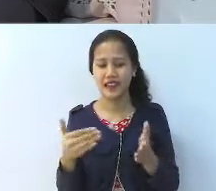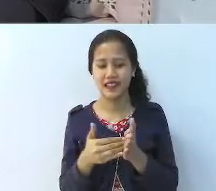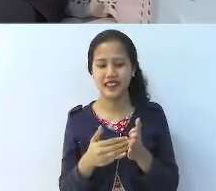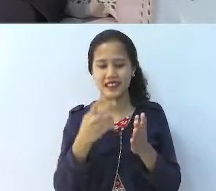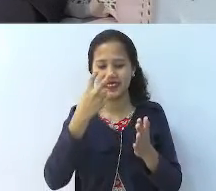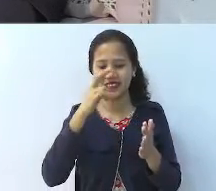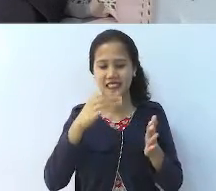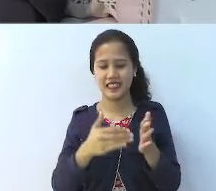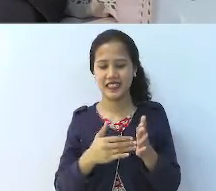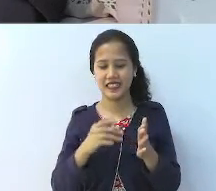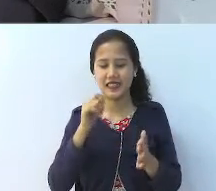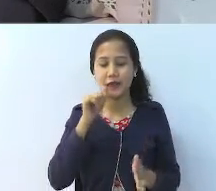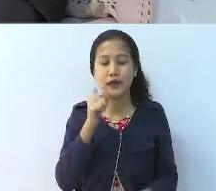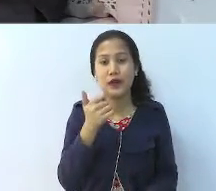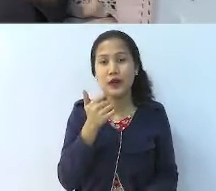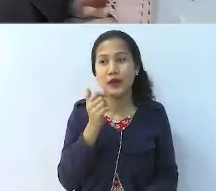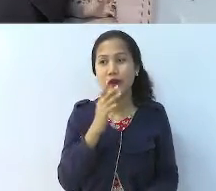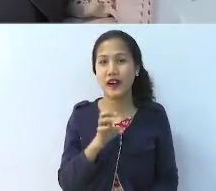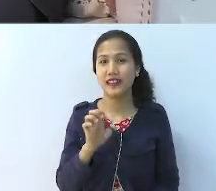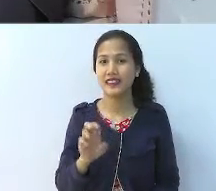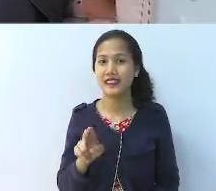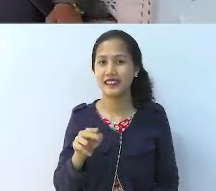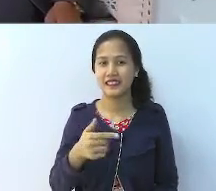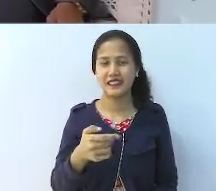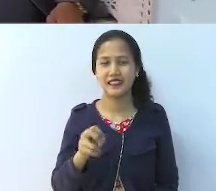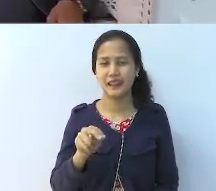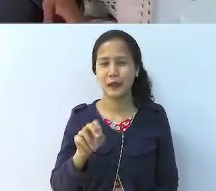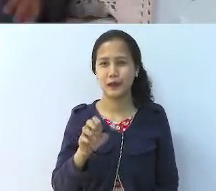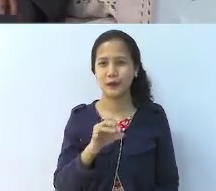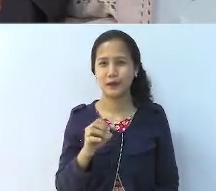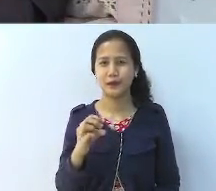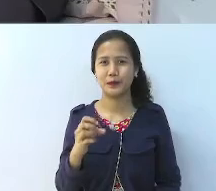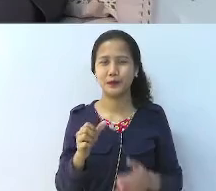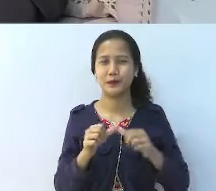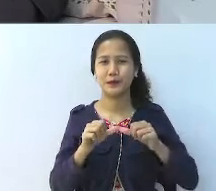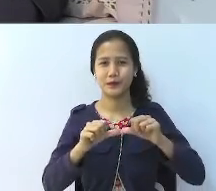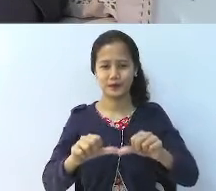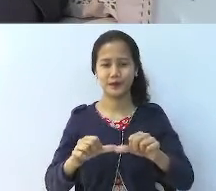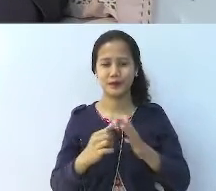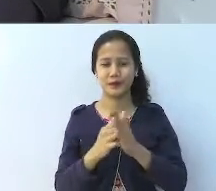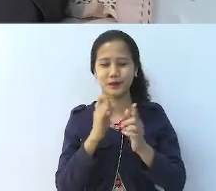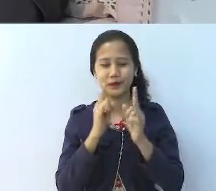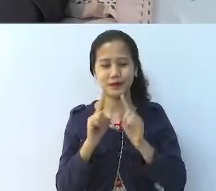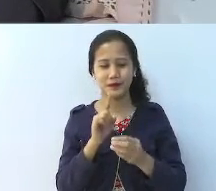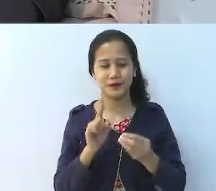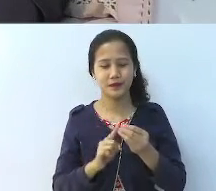Yan. Papa-ice cream daw si, ano, ang host.